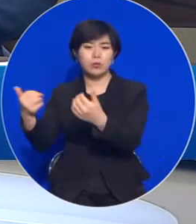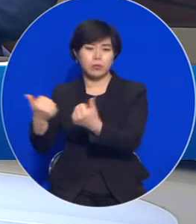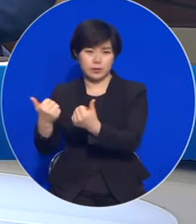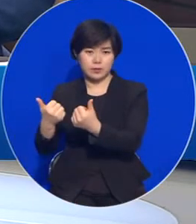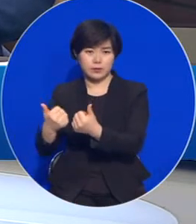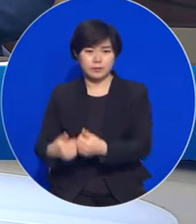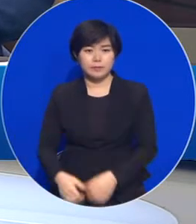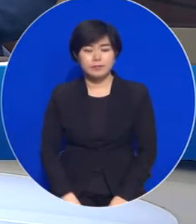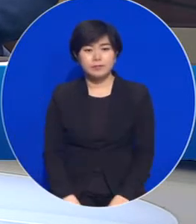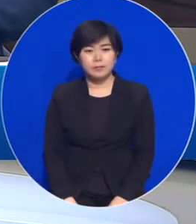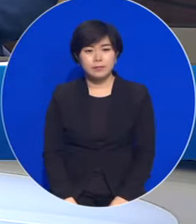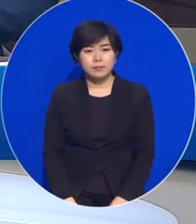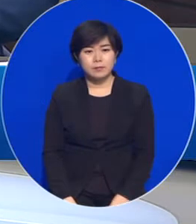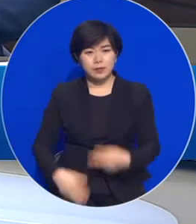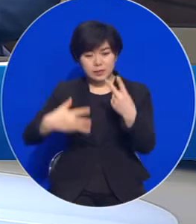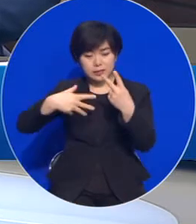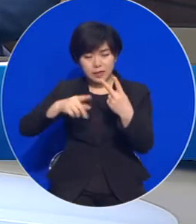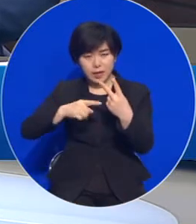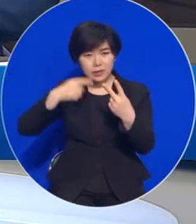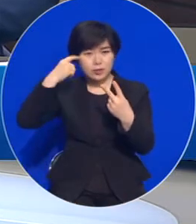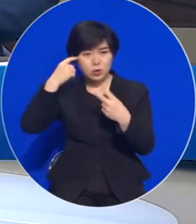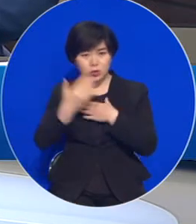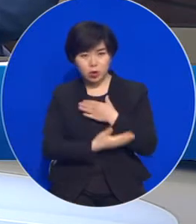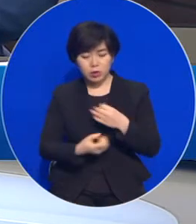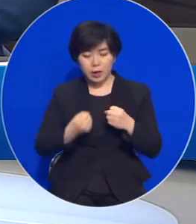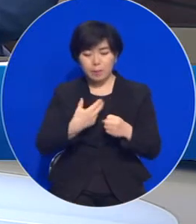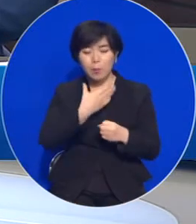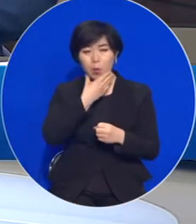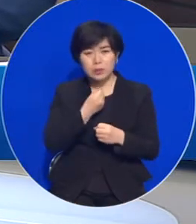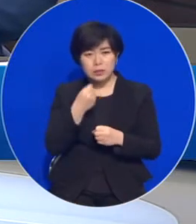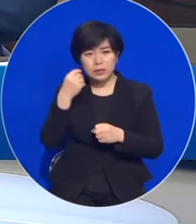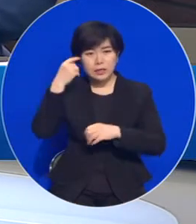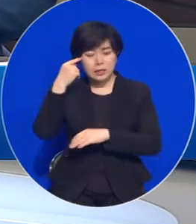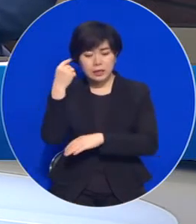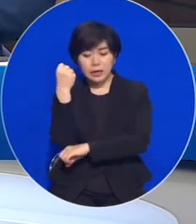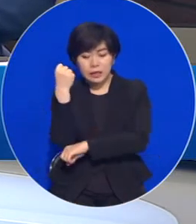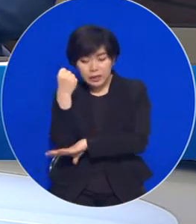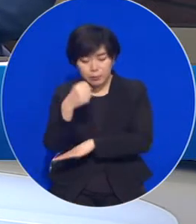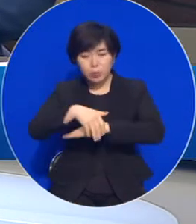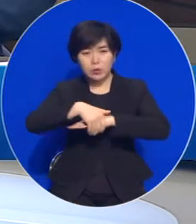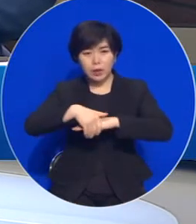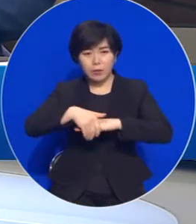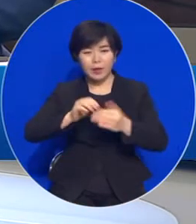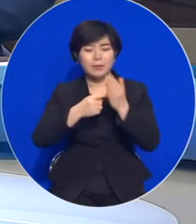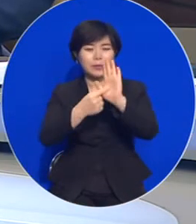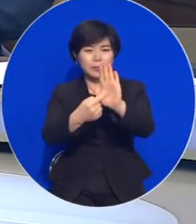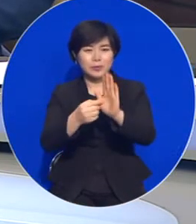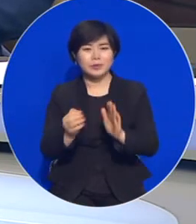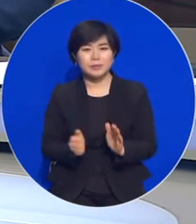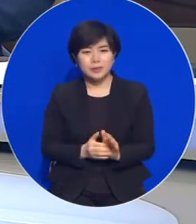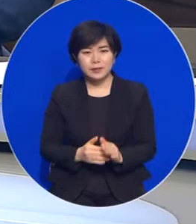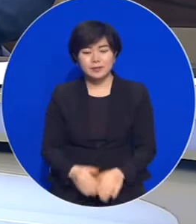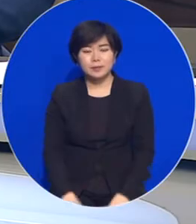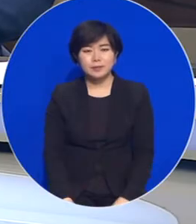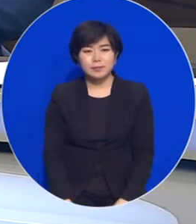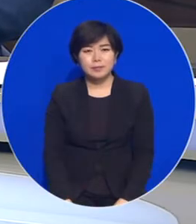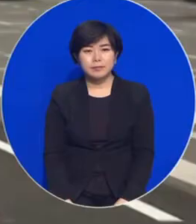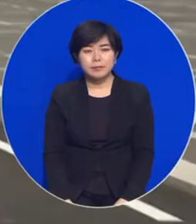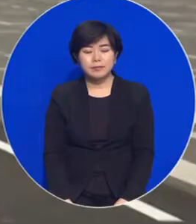조정 회의를 열어 제 2차 정신 건강 복지 기본계획 을 발표했습니다 웅 기업 기자입니다